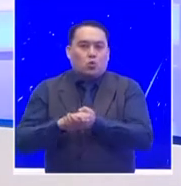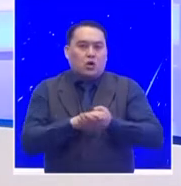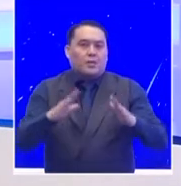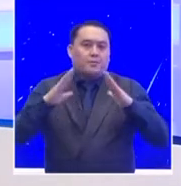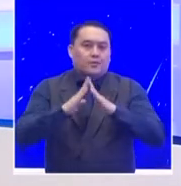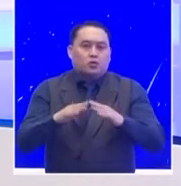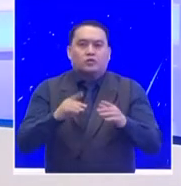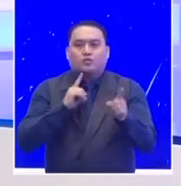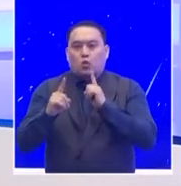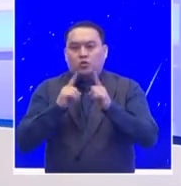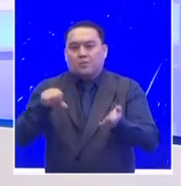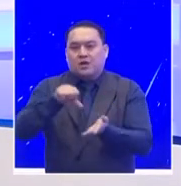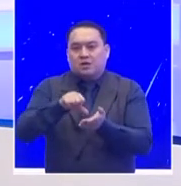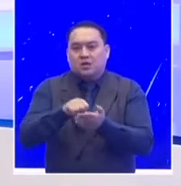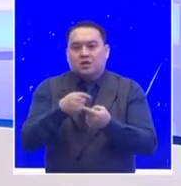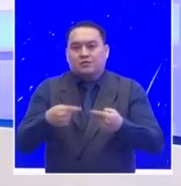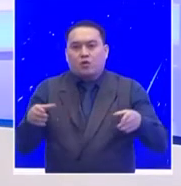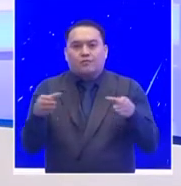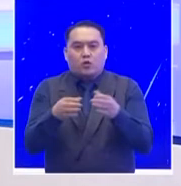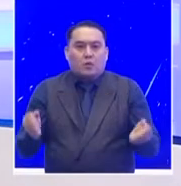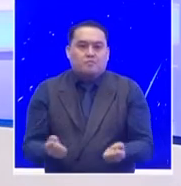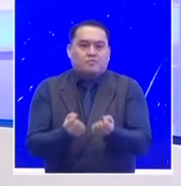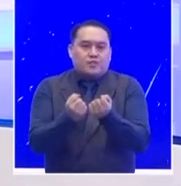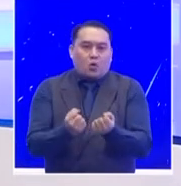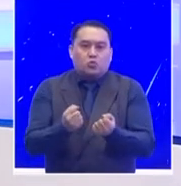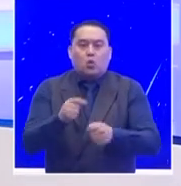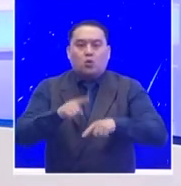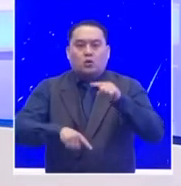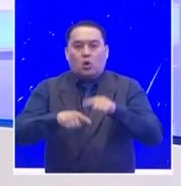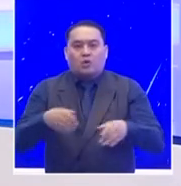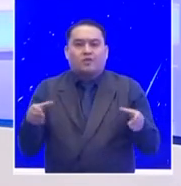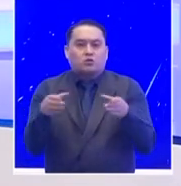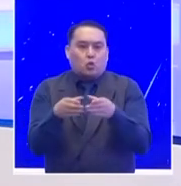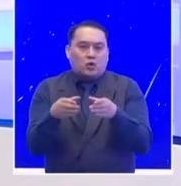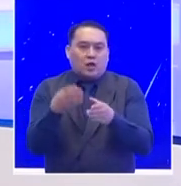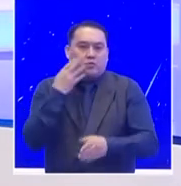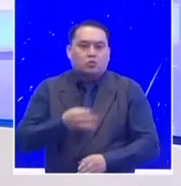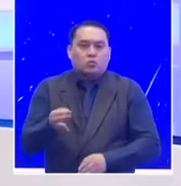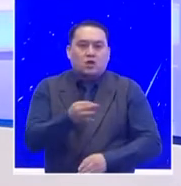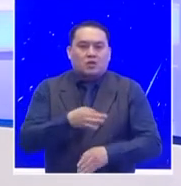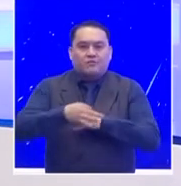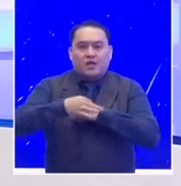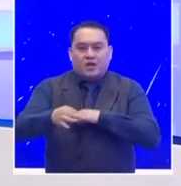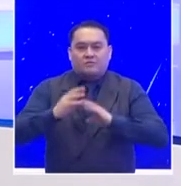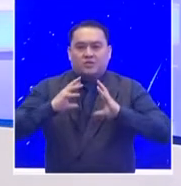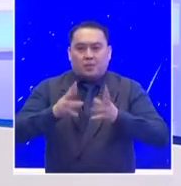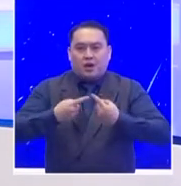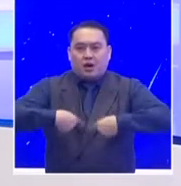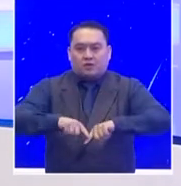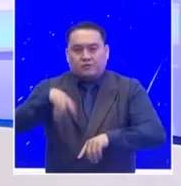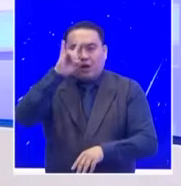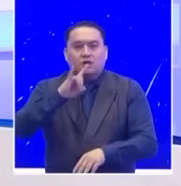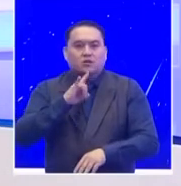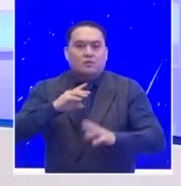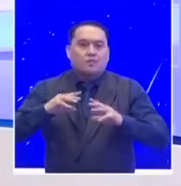прошел круглый стол с участием представителей Фонда поддержки соотечественников от Андастар Хора, Алматинского областного филиала Всемирной ассоциации